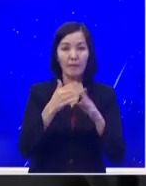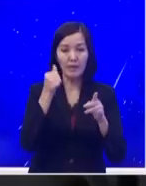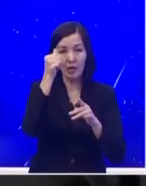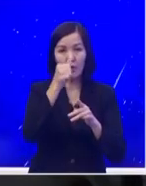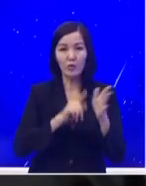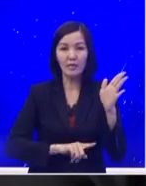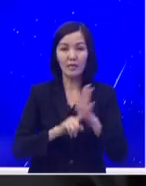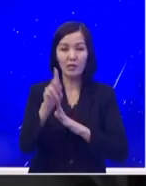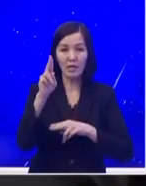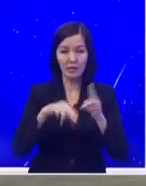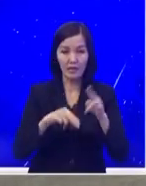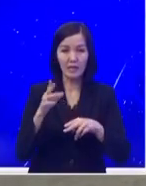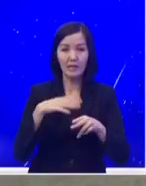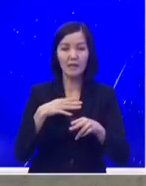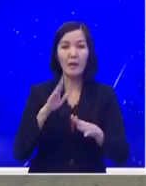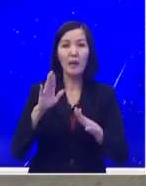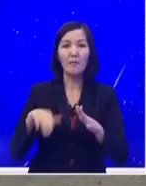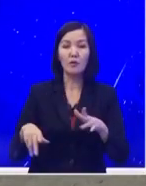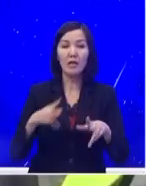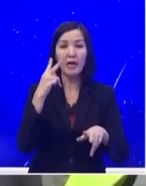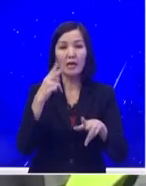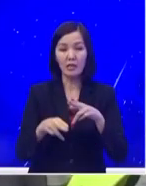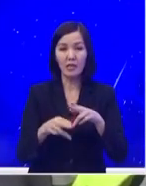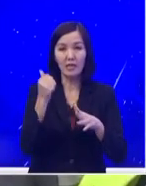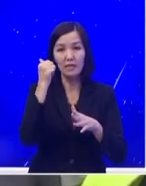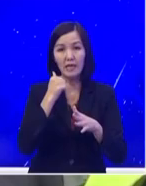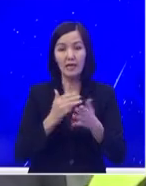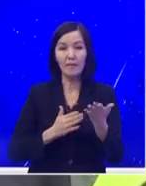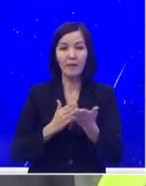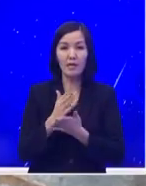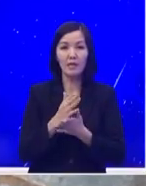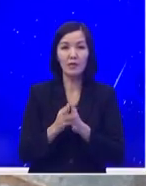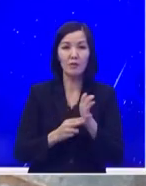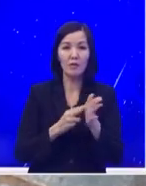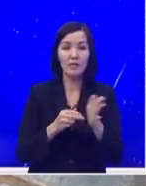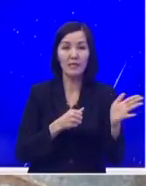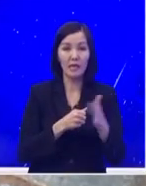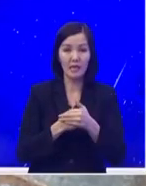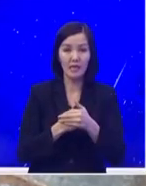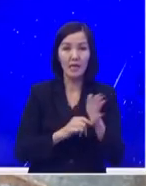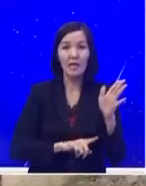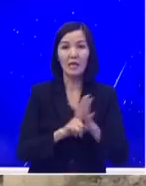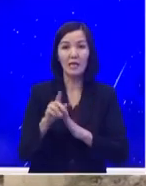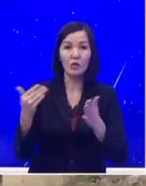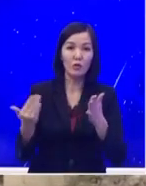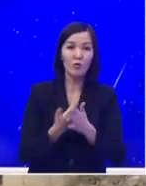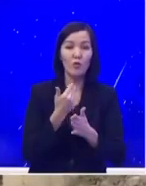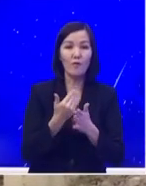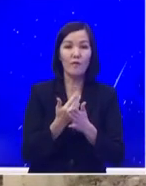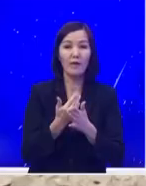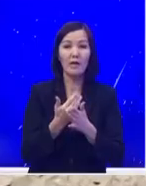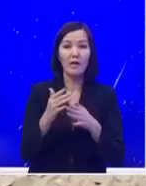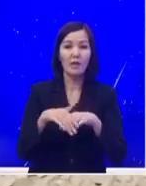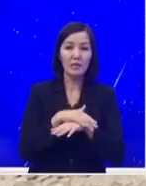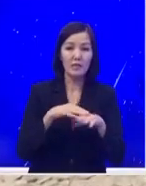после начала строительства. После его окончания старый переезд через железнодорожный путь будет закрыт и начнется новый этап в жизни села